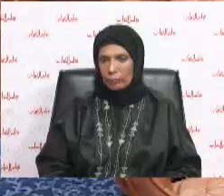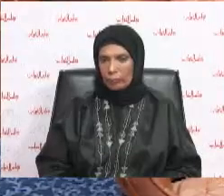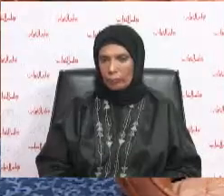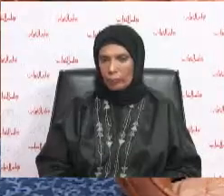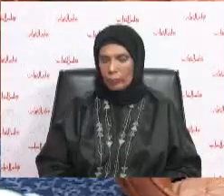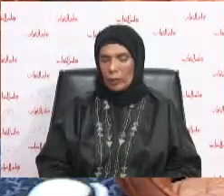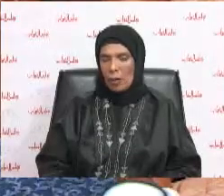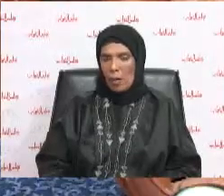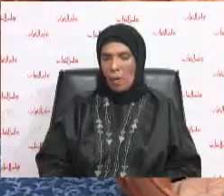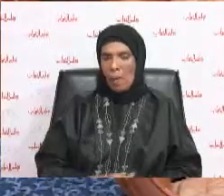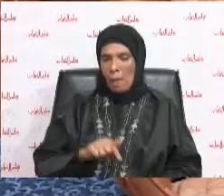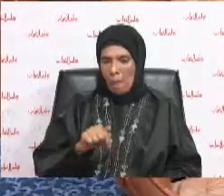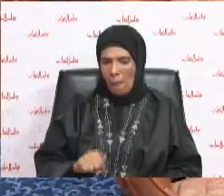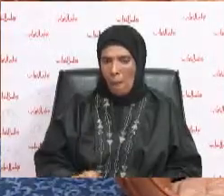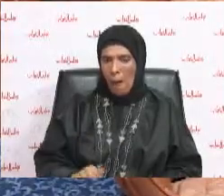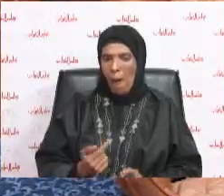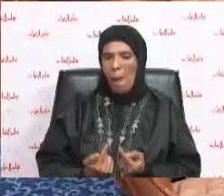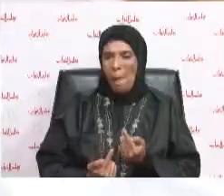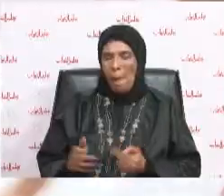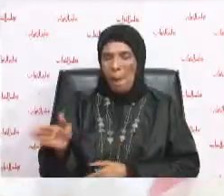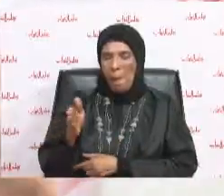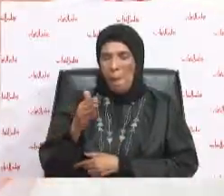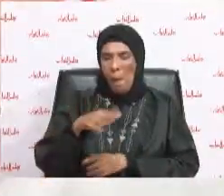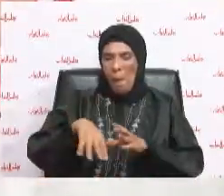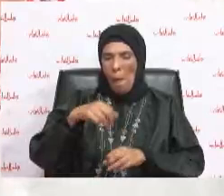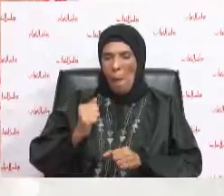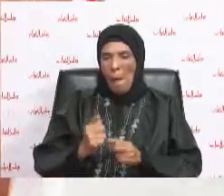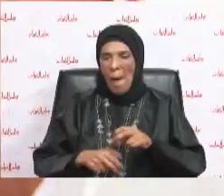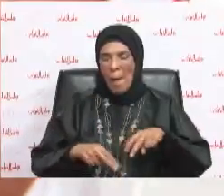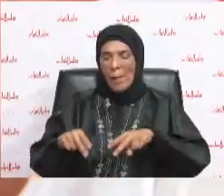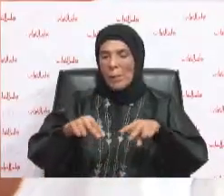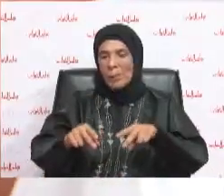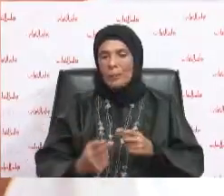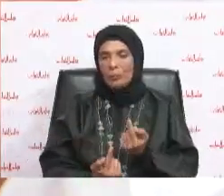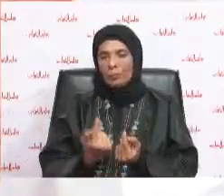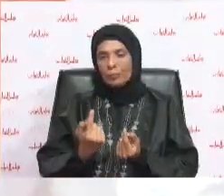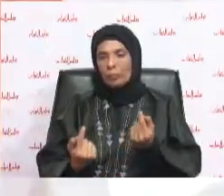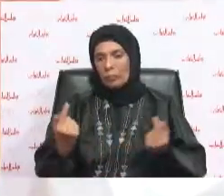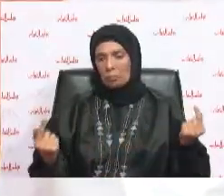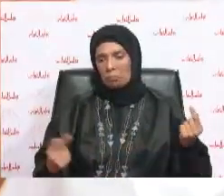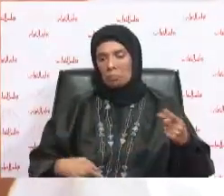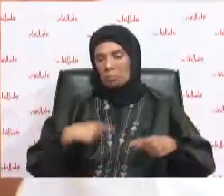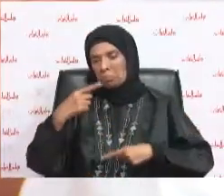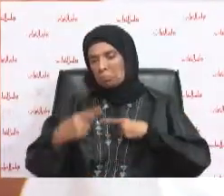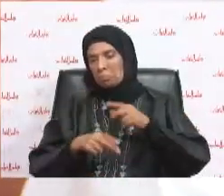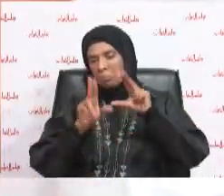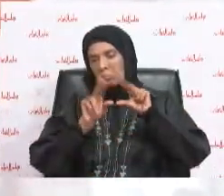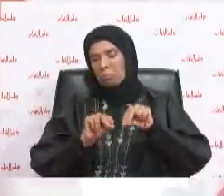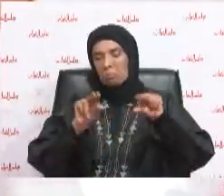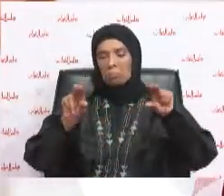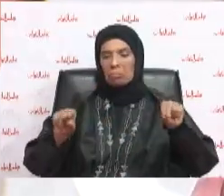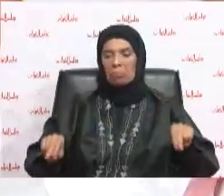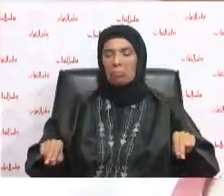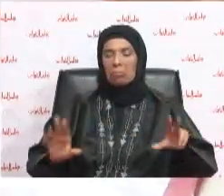المواد الثلاث، الاستزراع السمكي والإنتاج الحيواني والزراعي، إلا أننا لازلنا بصدد هذه